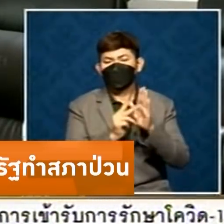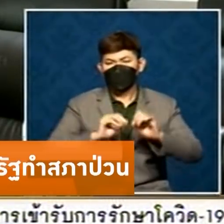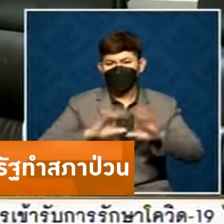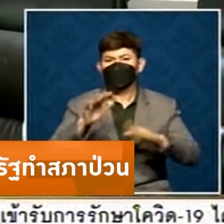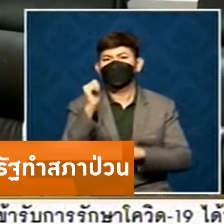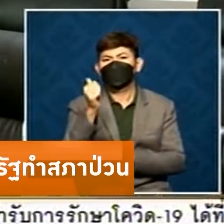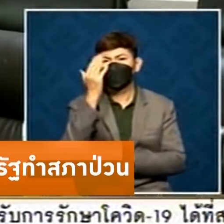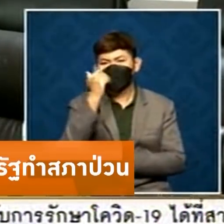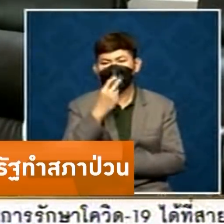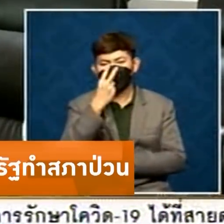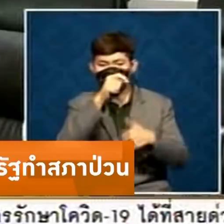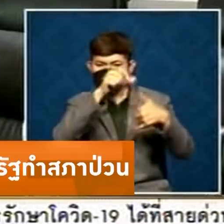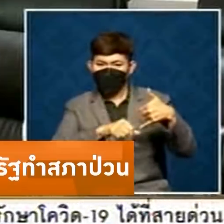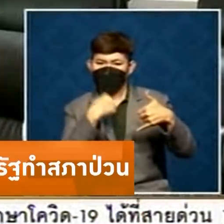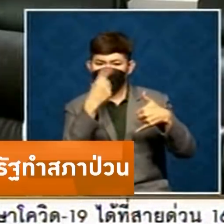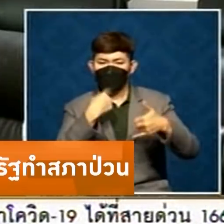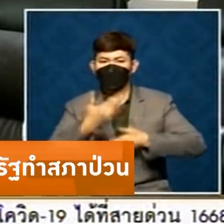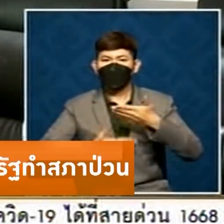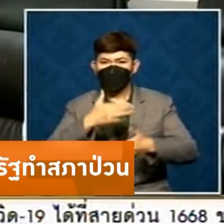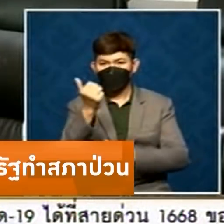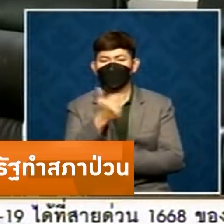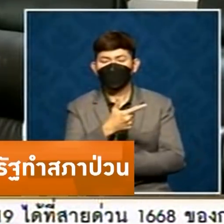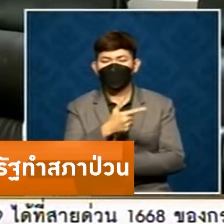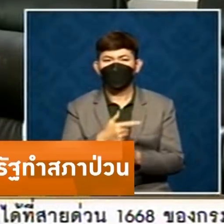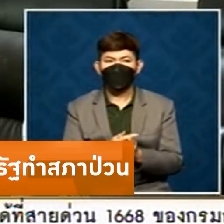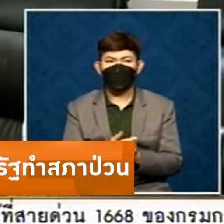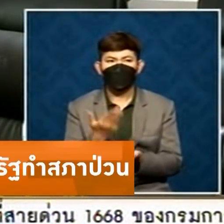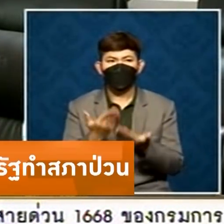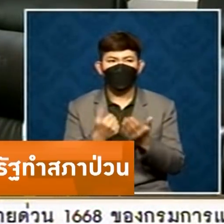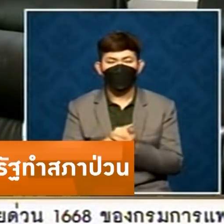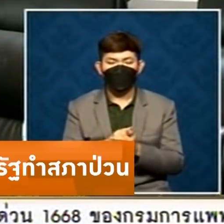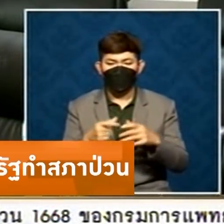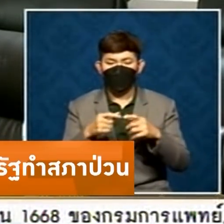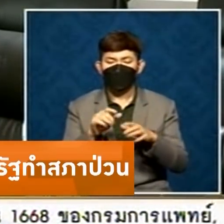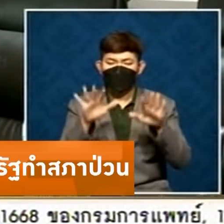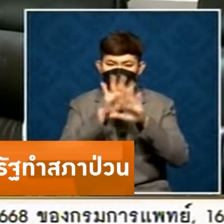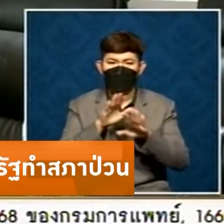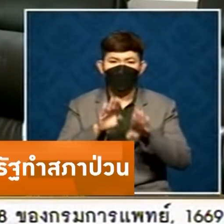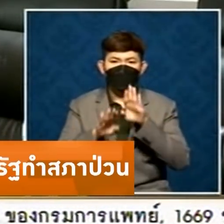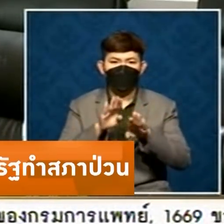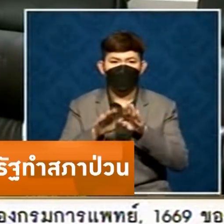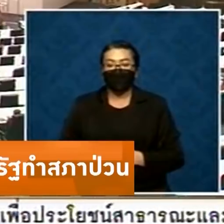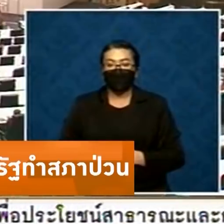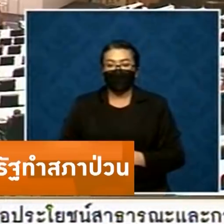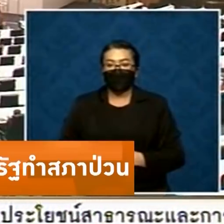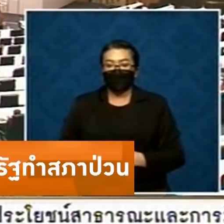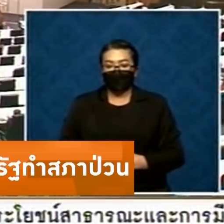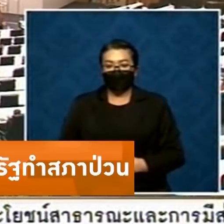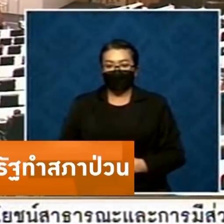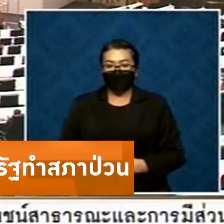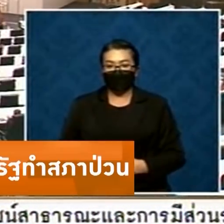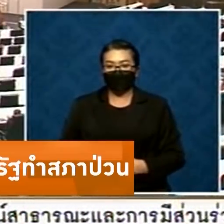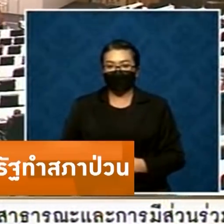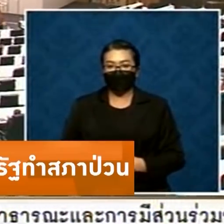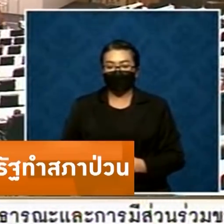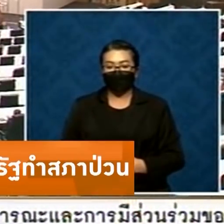จากเหตุการณ์สภาล่มดังนั้นฝั่งก้าวไกลนั้นน่าจะชัดเจนแล้วว่ายุทธศาสตร์ของก้าวไกลนั้นไม่เอาด้วยกับการ